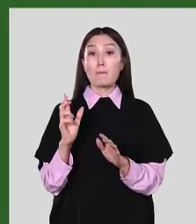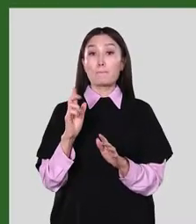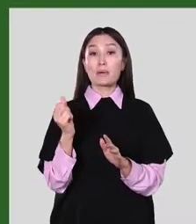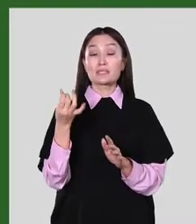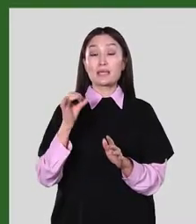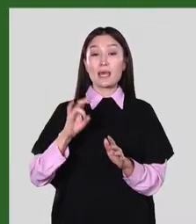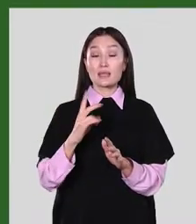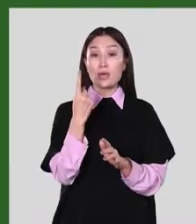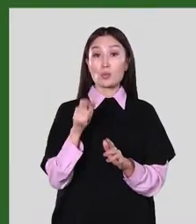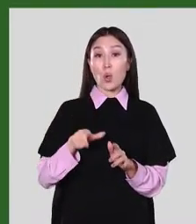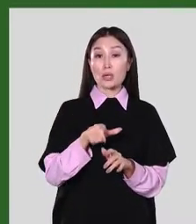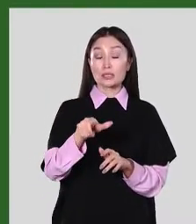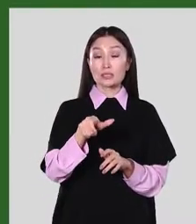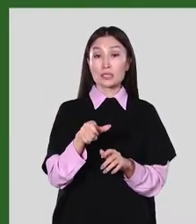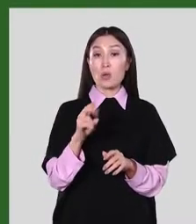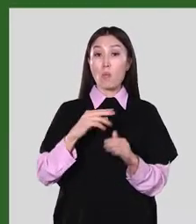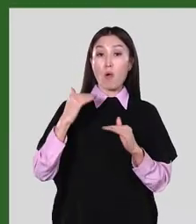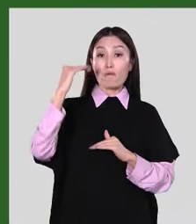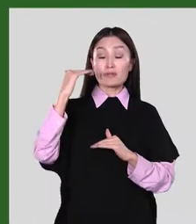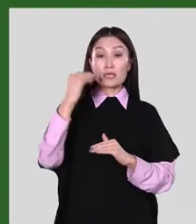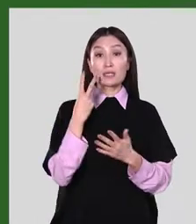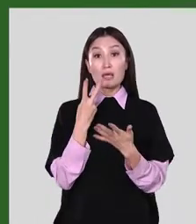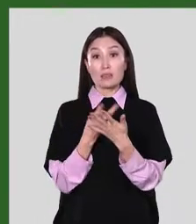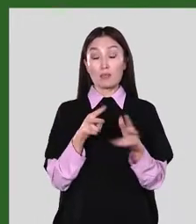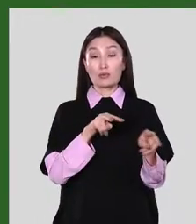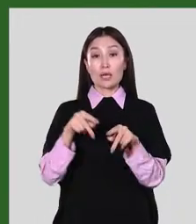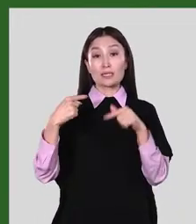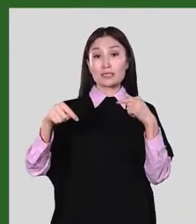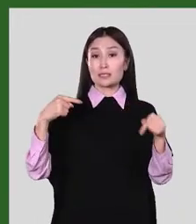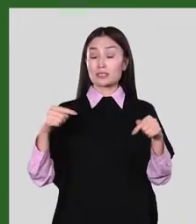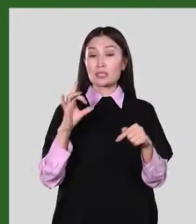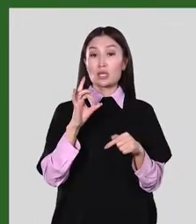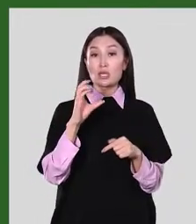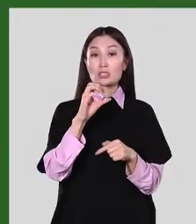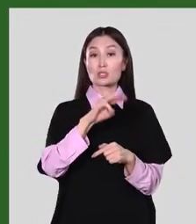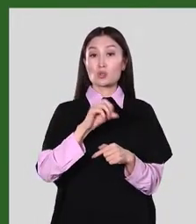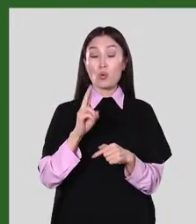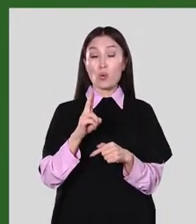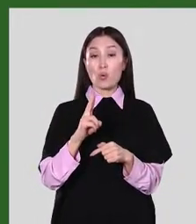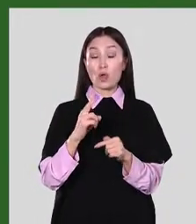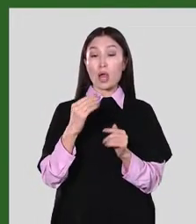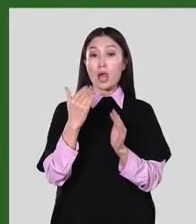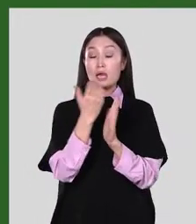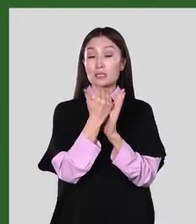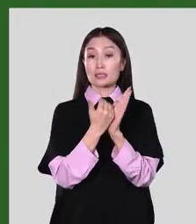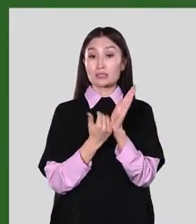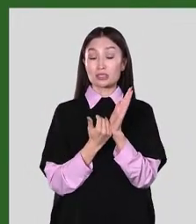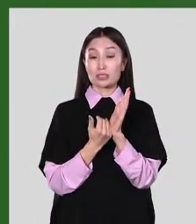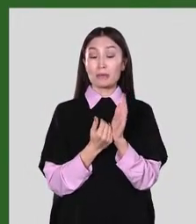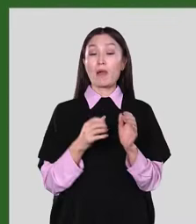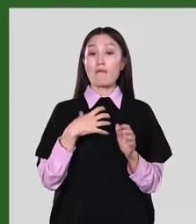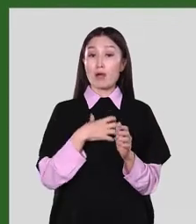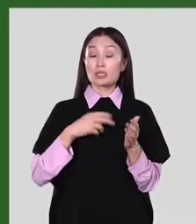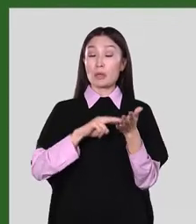высоте наблюдается различные режимы стока значение режим важно для планирования